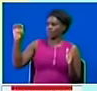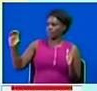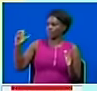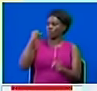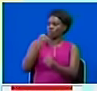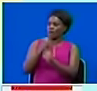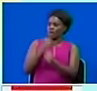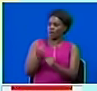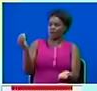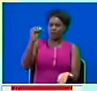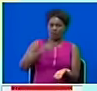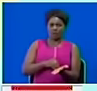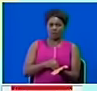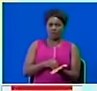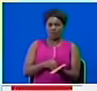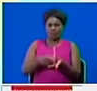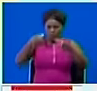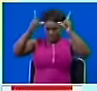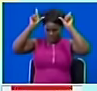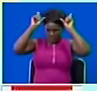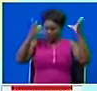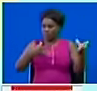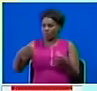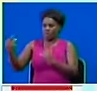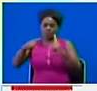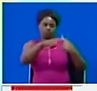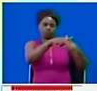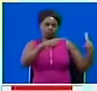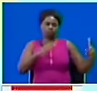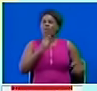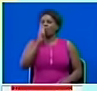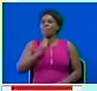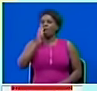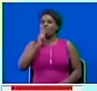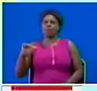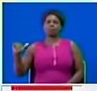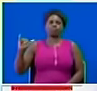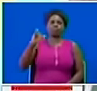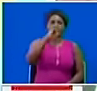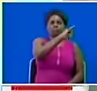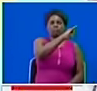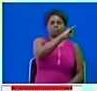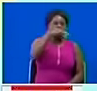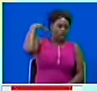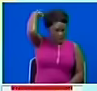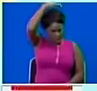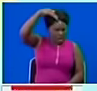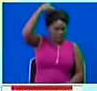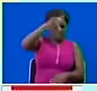kazi, ng'ombe ikipelekwa kule na chinjwa, nyama inapelekwa Ulaya. Na arabuni inapeza na kwa